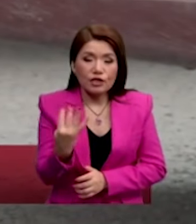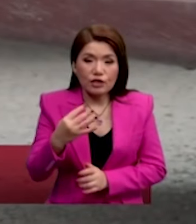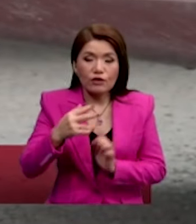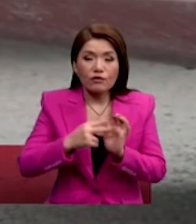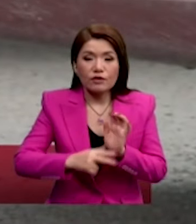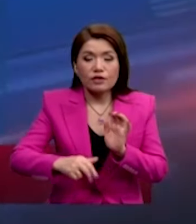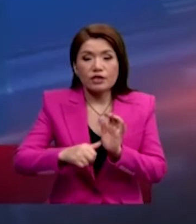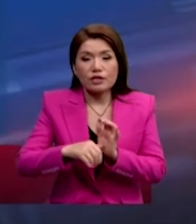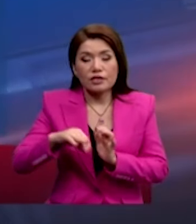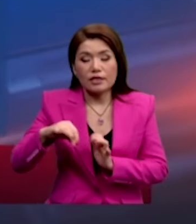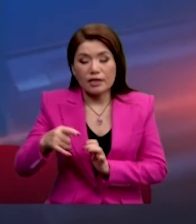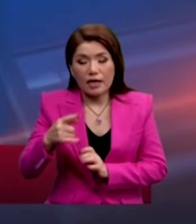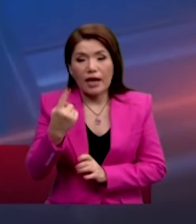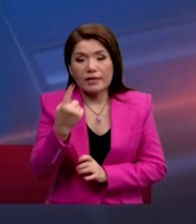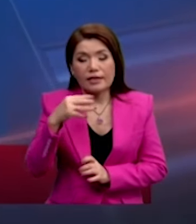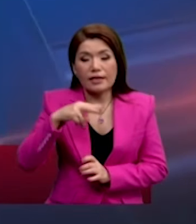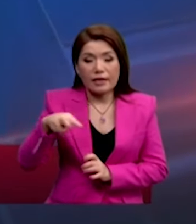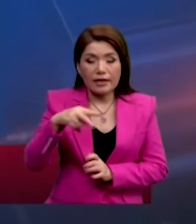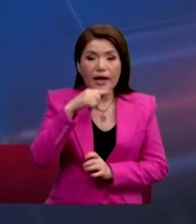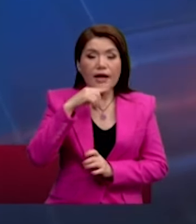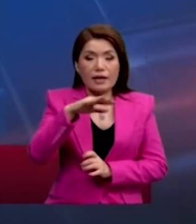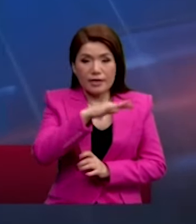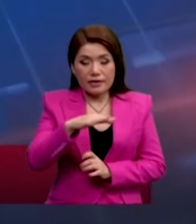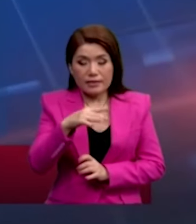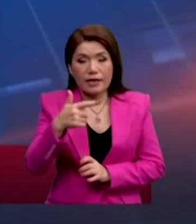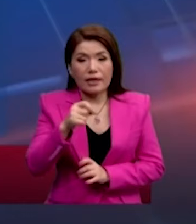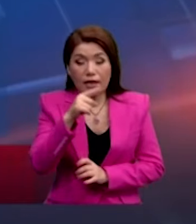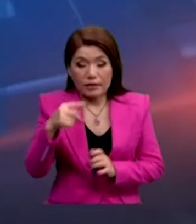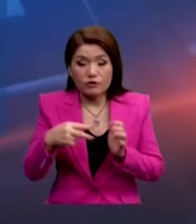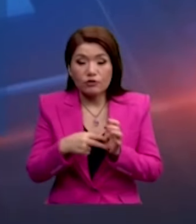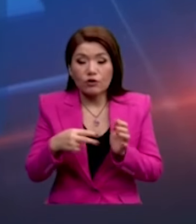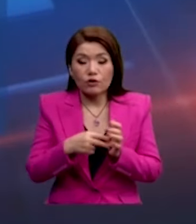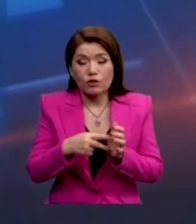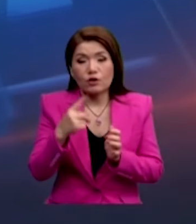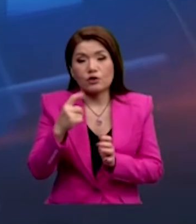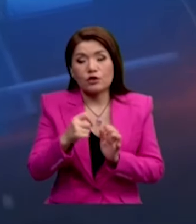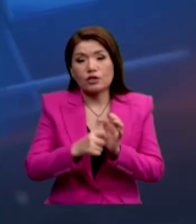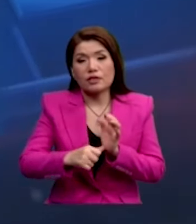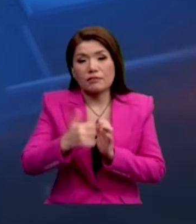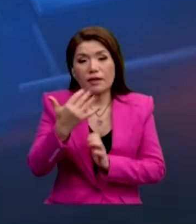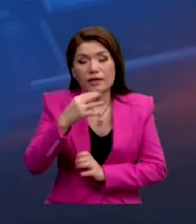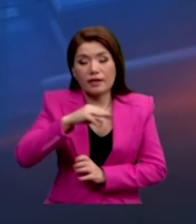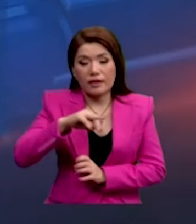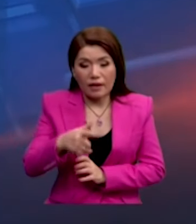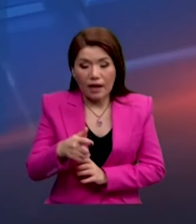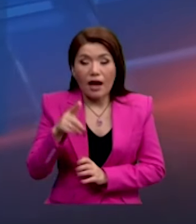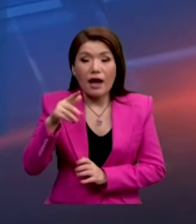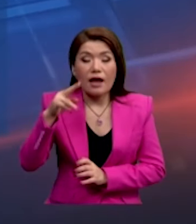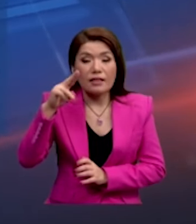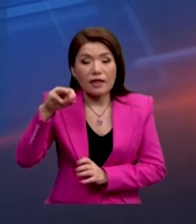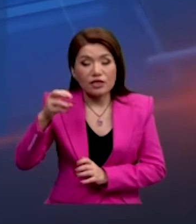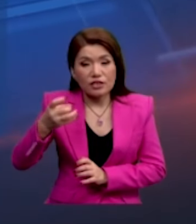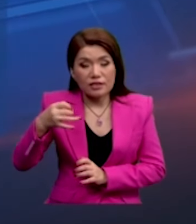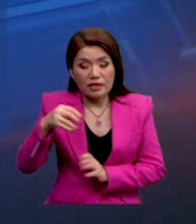54-86 тенге за литр. Тогда как в России сжиженный газ на заправках можно купить за 165 тенге, а в Таджикистане